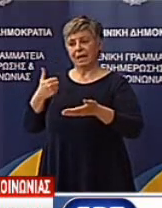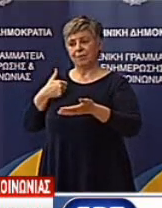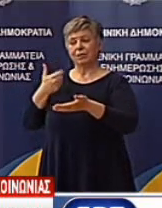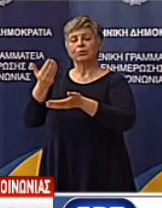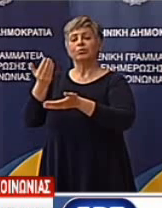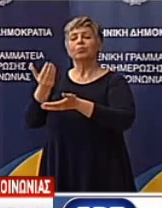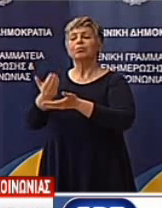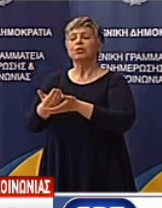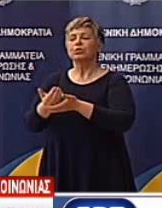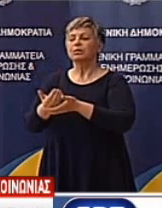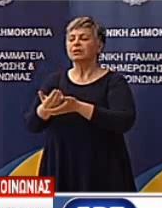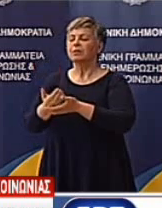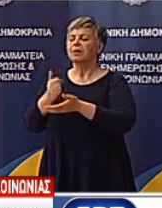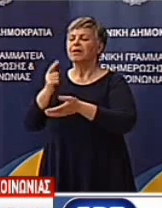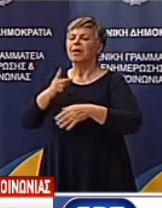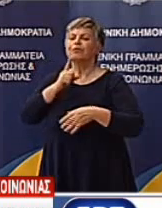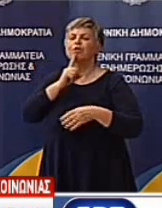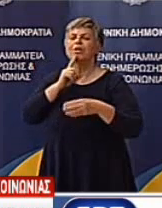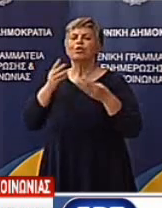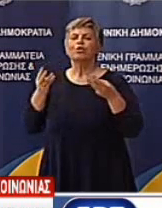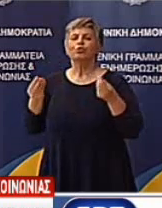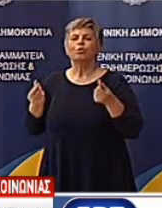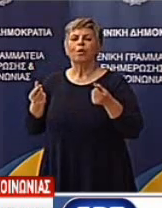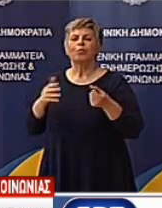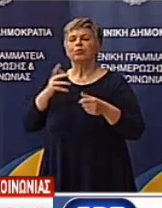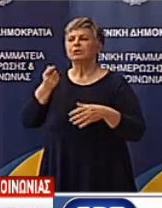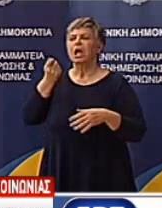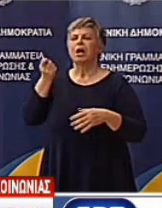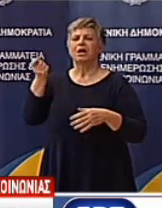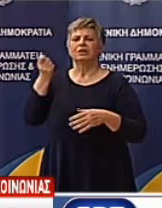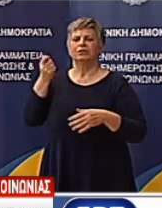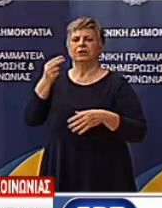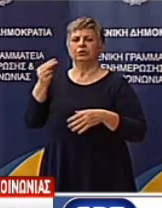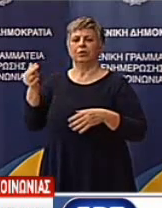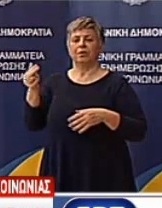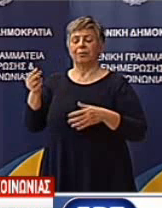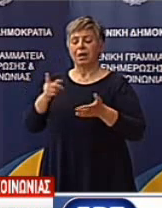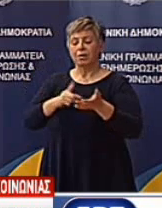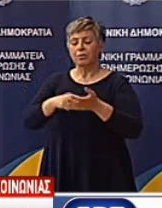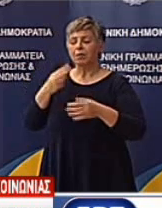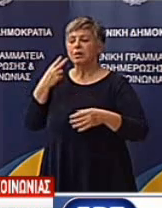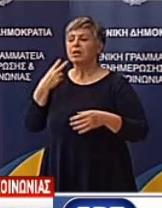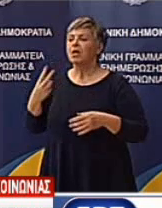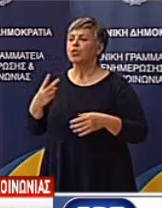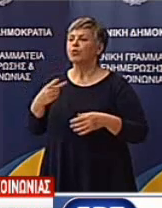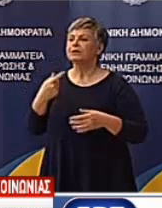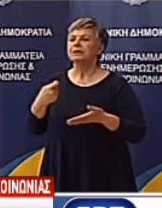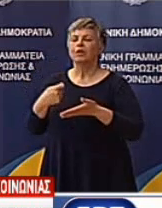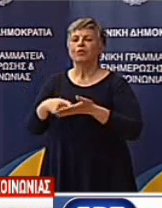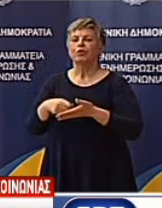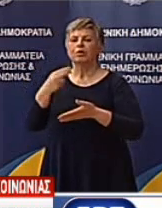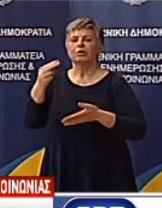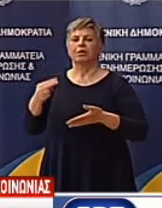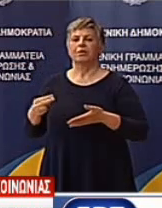όπως αντίστοιχα έγινε και με το ασφαλιστικό, μια συνολική φορολογική μεταρρύθμιση που θα περιέχει